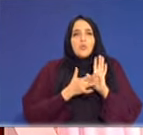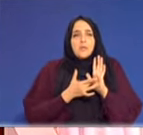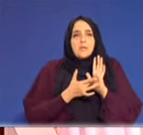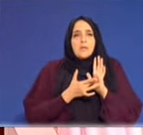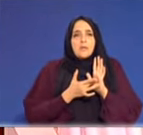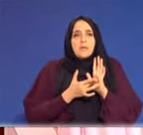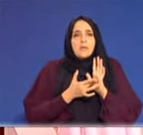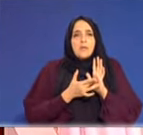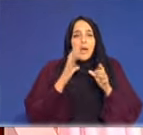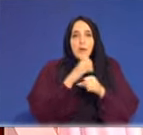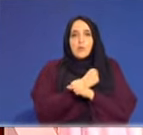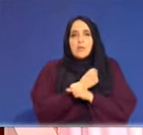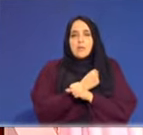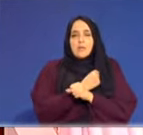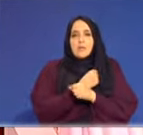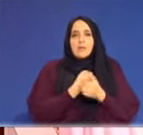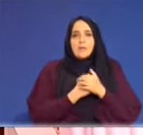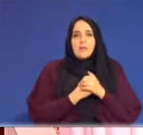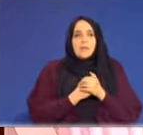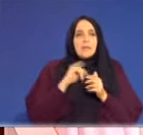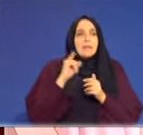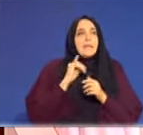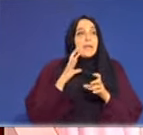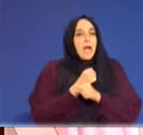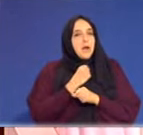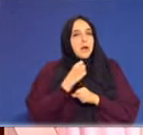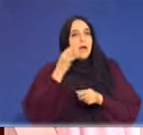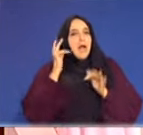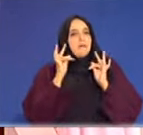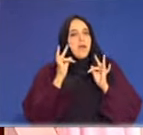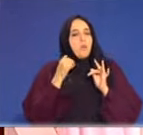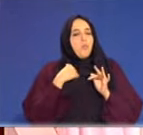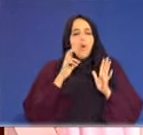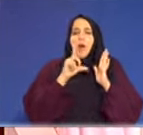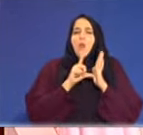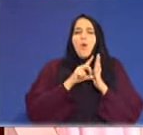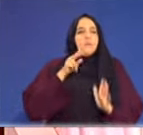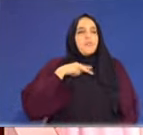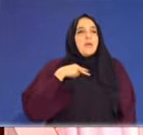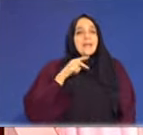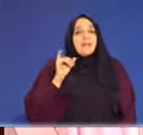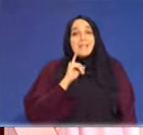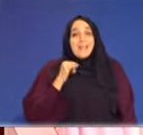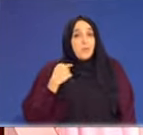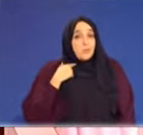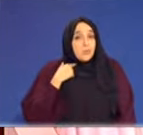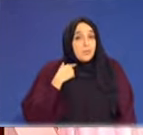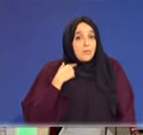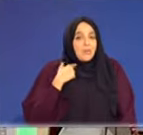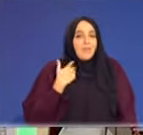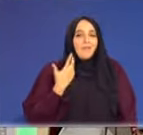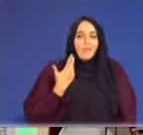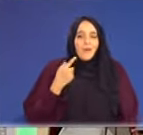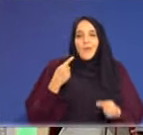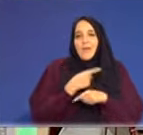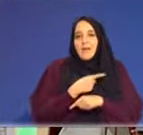يعني ربما اللي يربح يقول كان ما شاء الله القانون لصالحي، ولكن وهذا الذي أردنا القانونية أن نصل